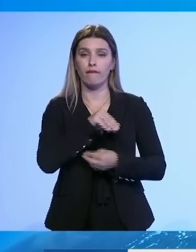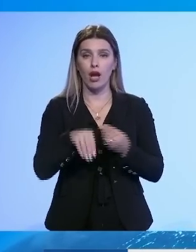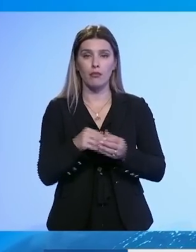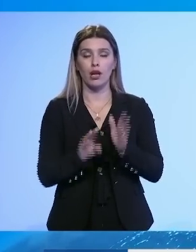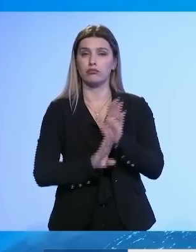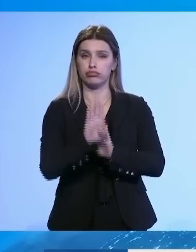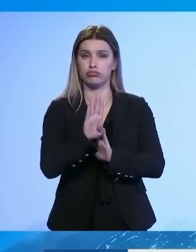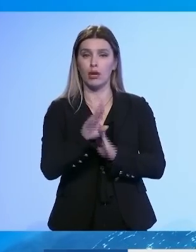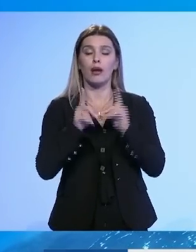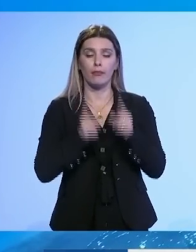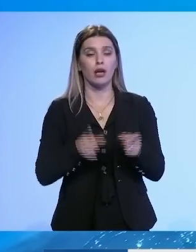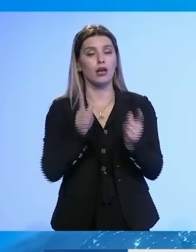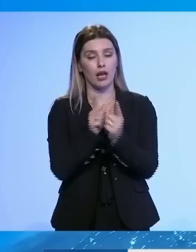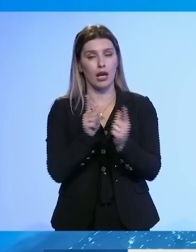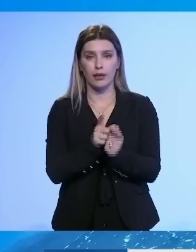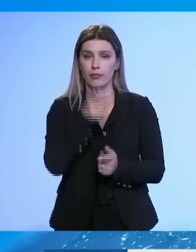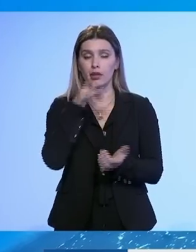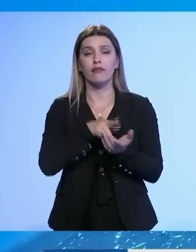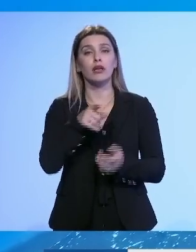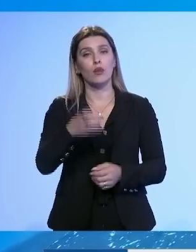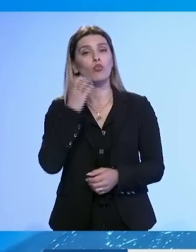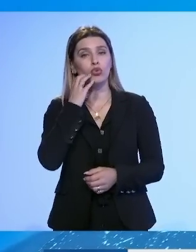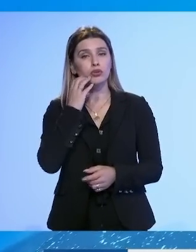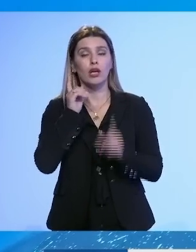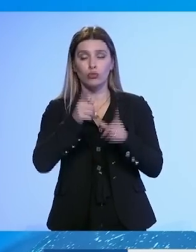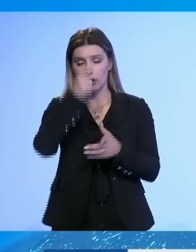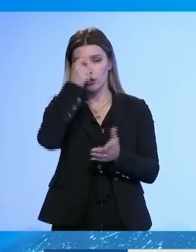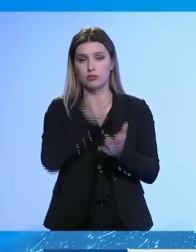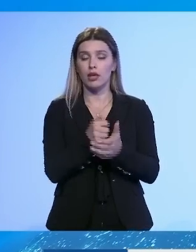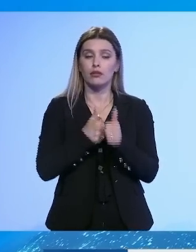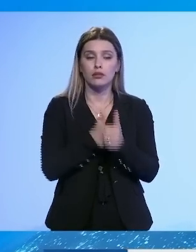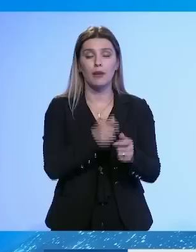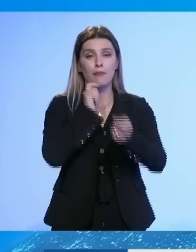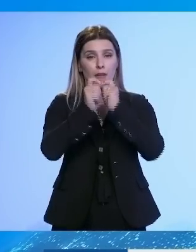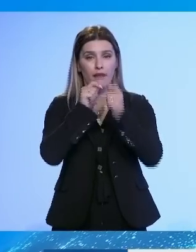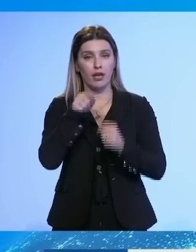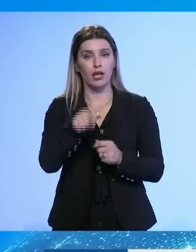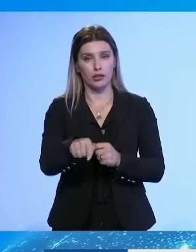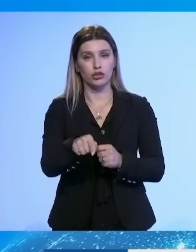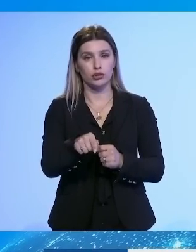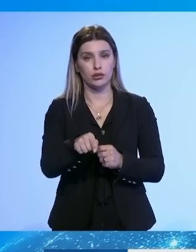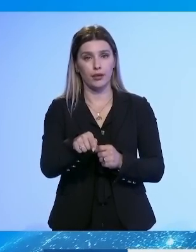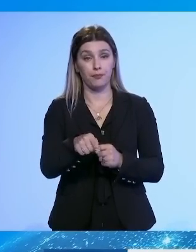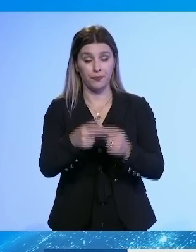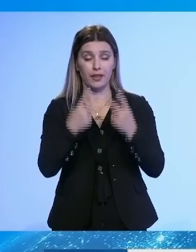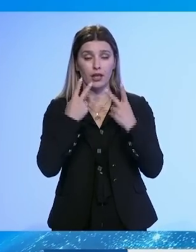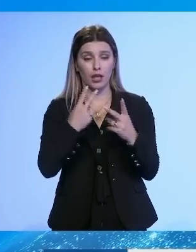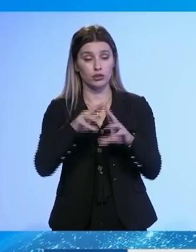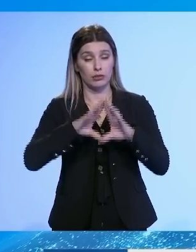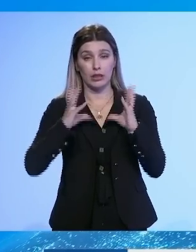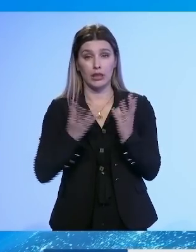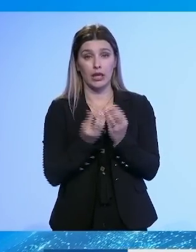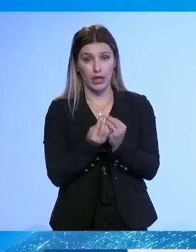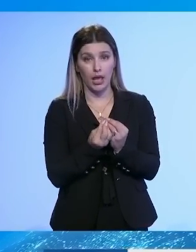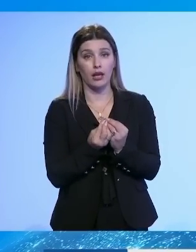kemi nevojë për takimin në Bruksel për zbatimin urgjent të plotë dhe të pakurzuar të marrëveshjes bazë nga Brukseli, pjesë përbërëse e së